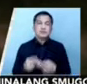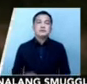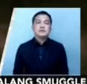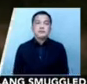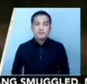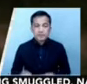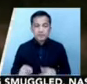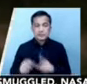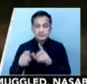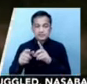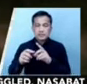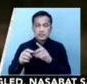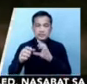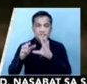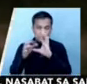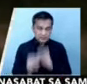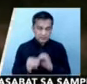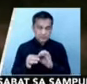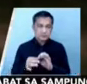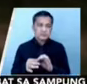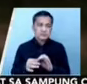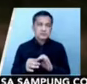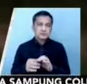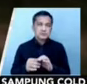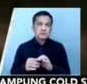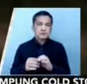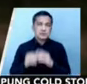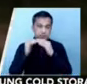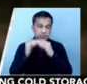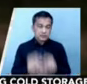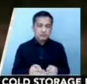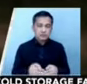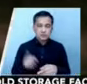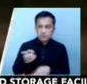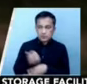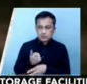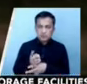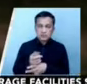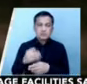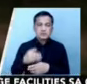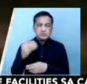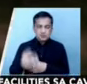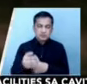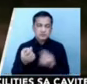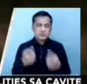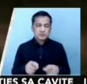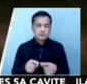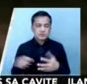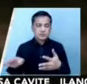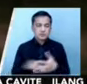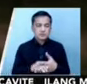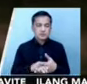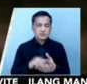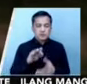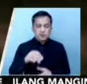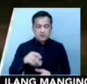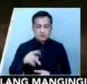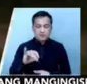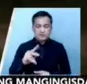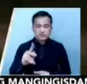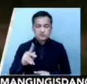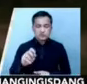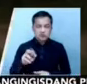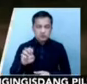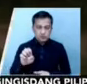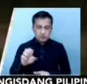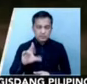at babantayan ang compound ang isa sa mga posibleng susunod na mangyayari pagsasampa ng for future case Para raw mapas